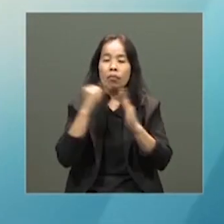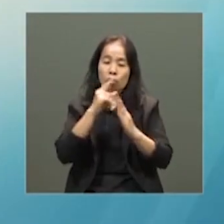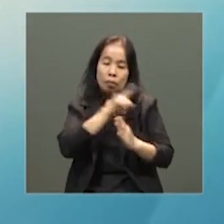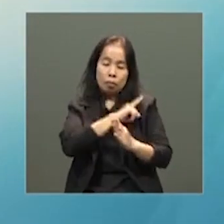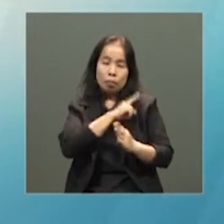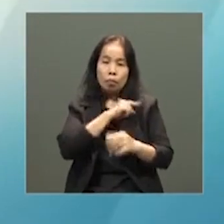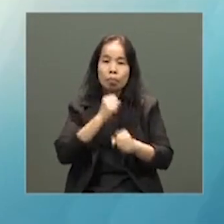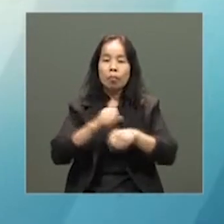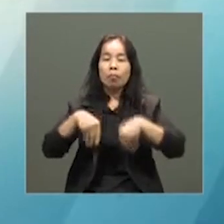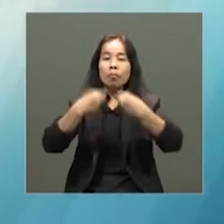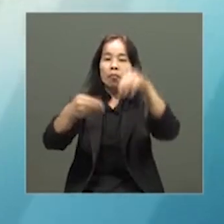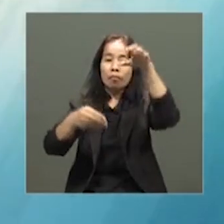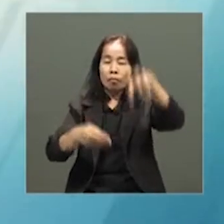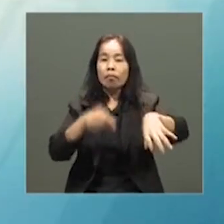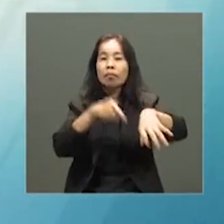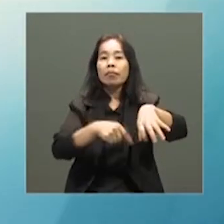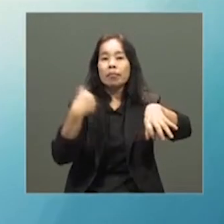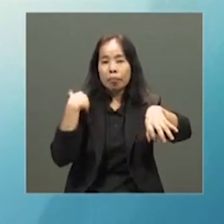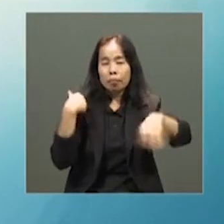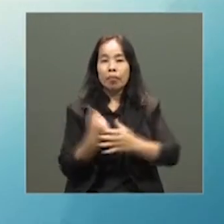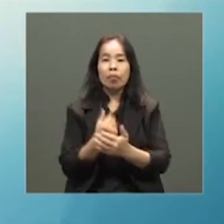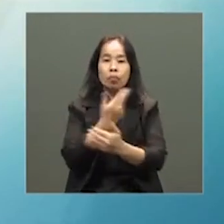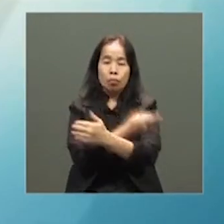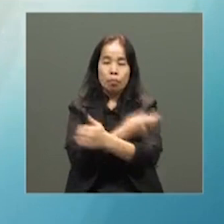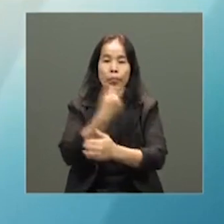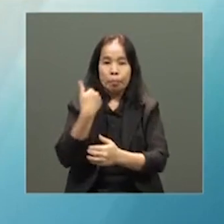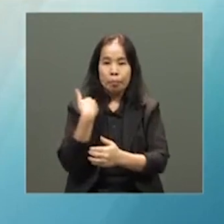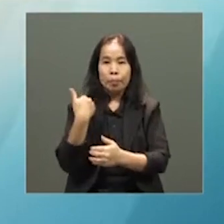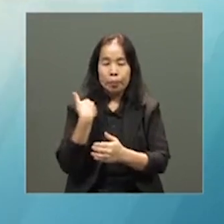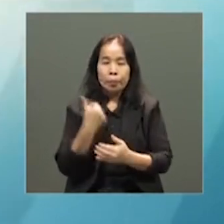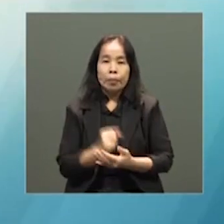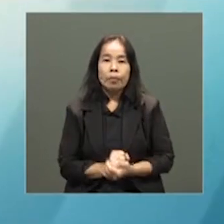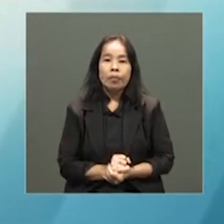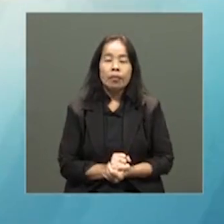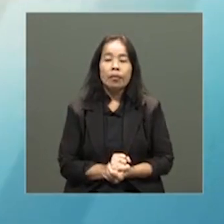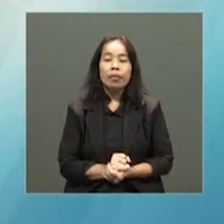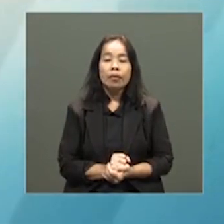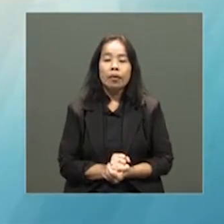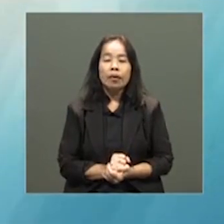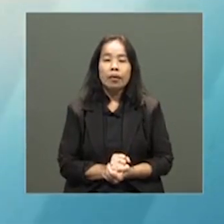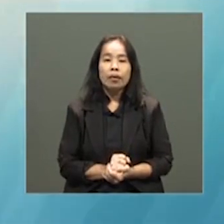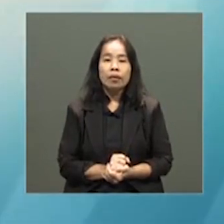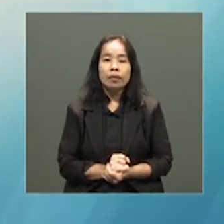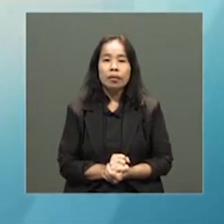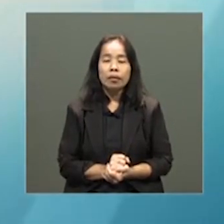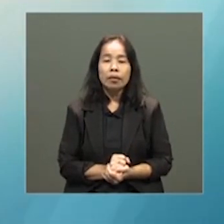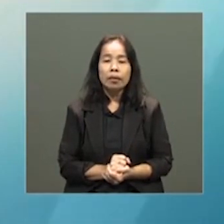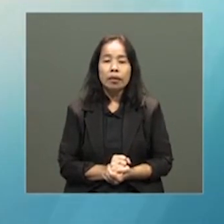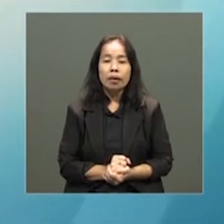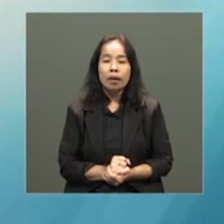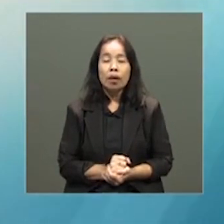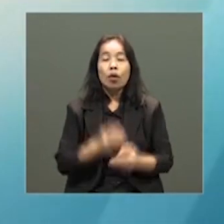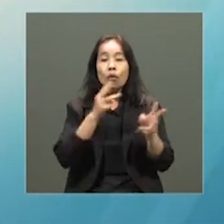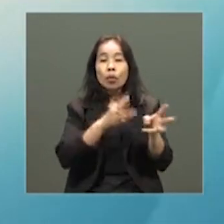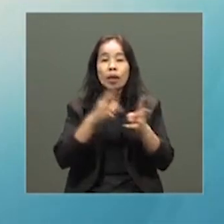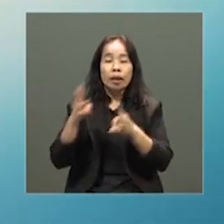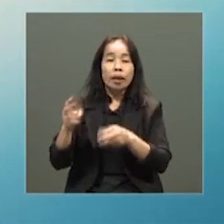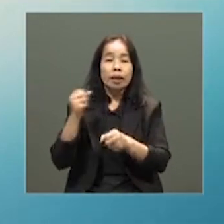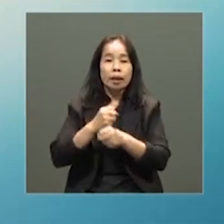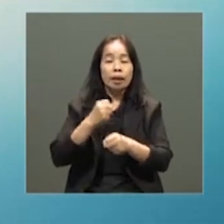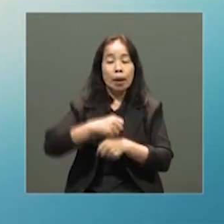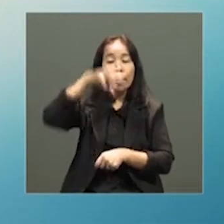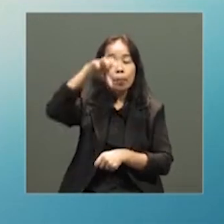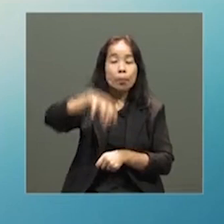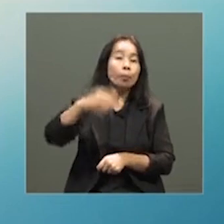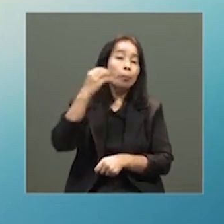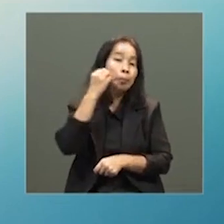ภูเก็ตเนี่ยก็เรียกว่าเป็น local quarantine นะครับกรณีการทำ home quarantine เนี่ยแล้วยังพบกับผู้ป่ว